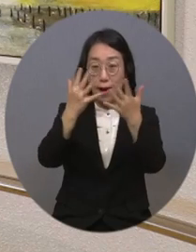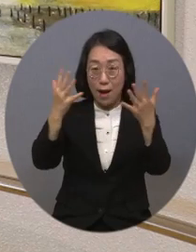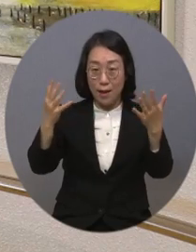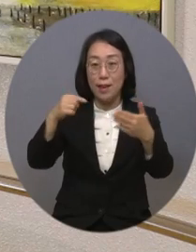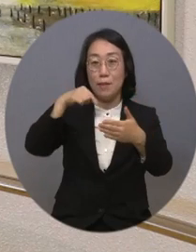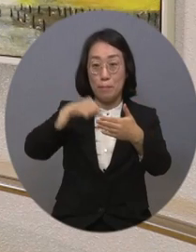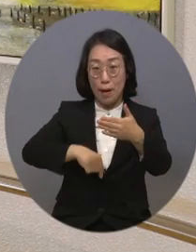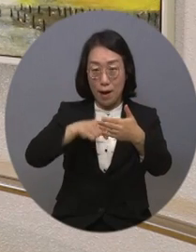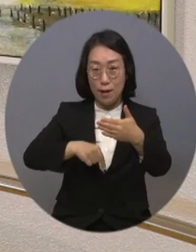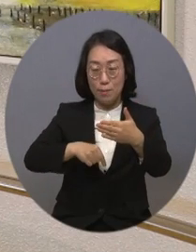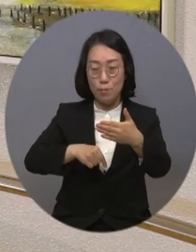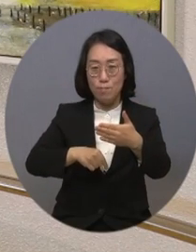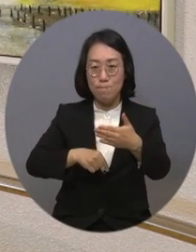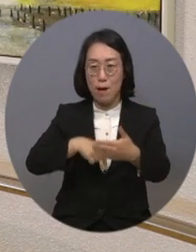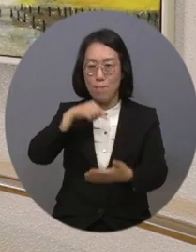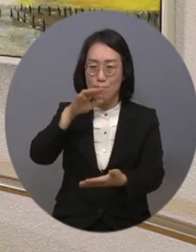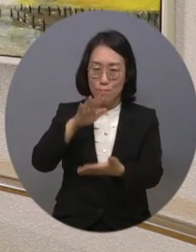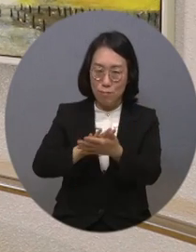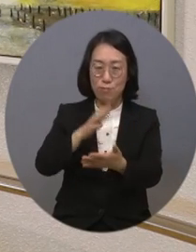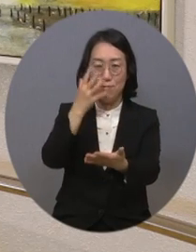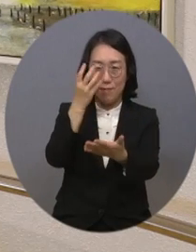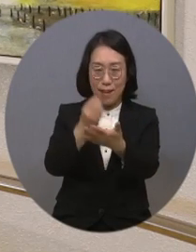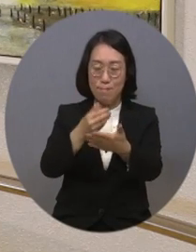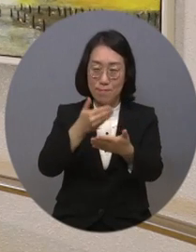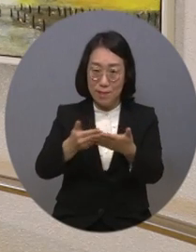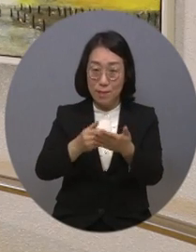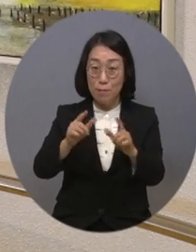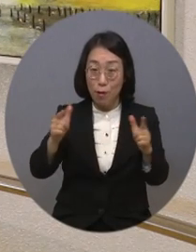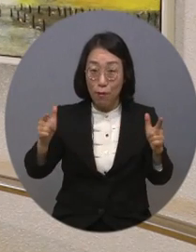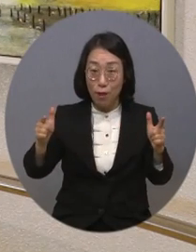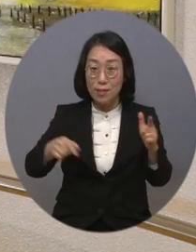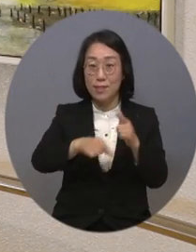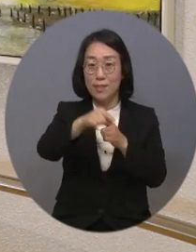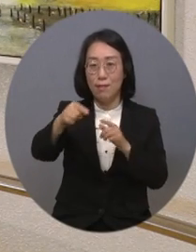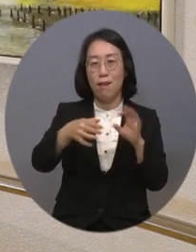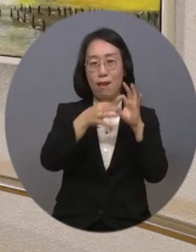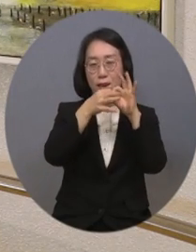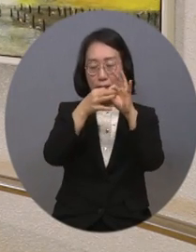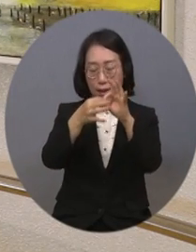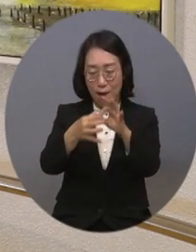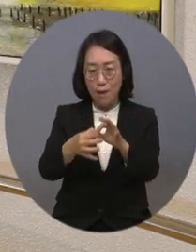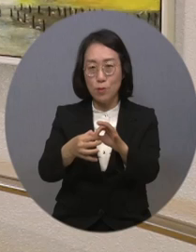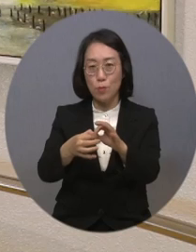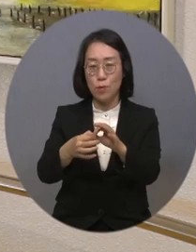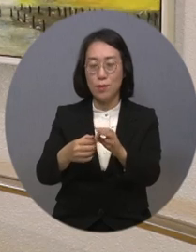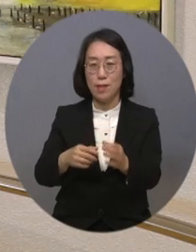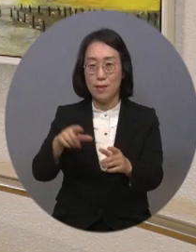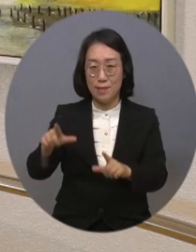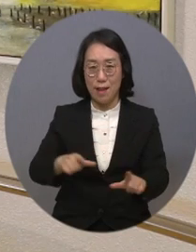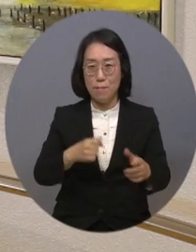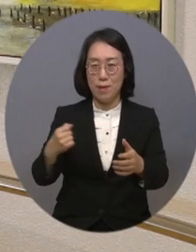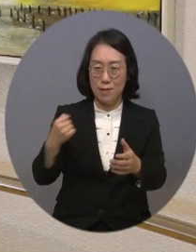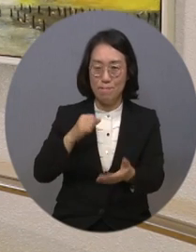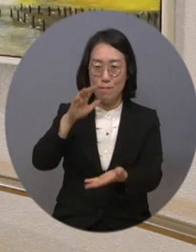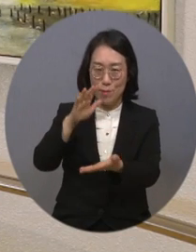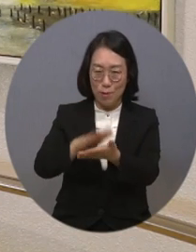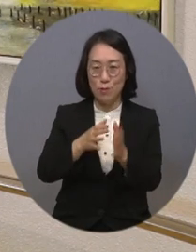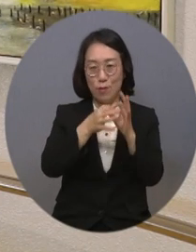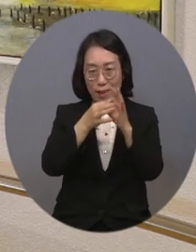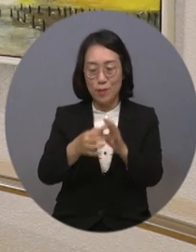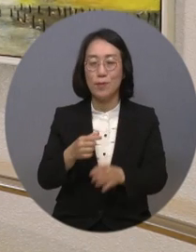마음으로 작품에 열정을 담은 배은하 작가의 작업이 앞으로도 힘찬 삶의 열정으로 피어나길